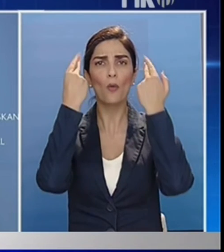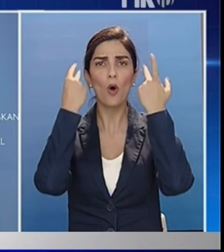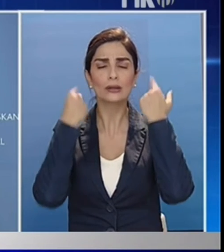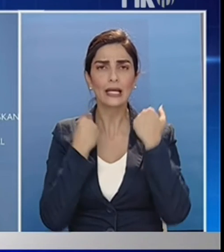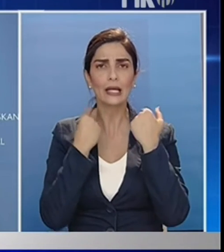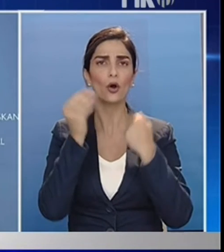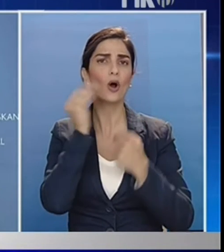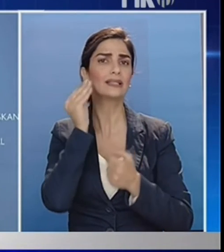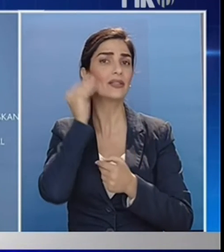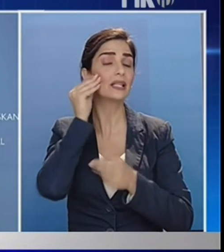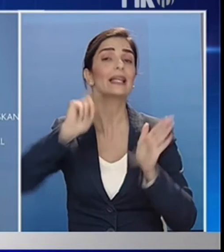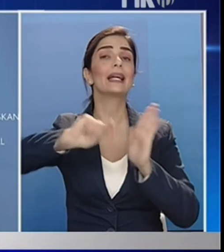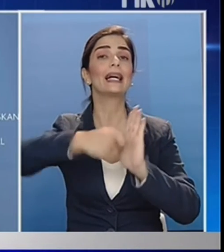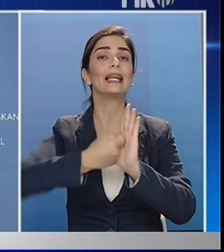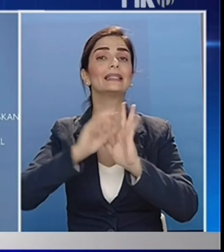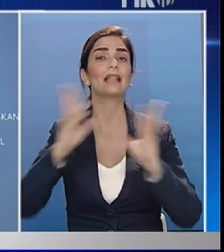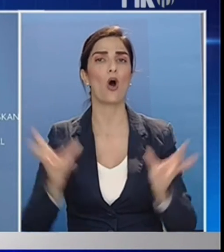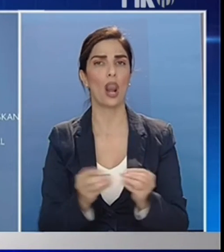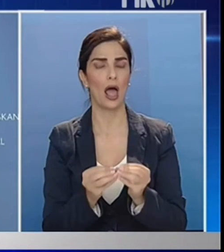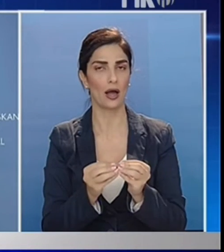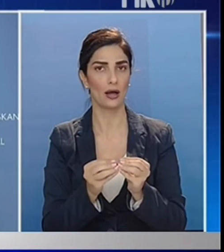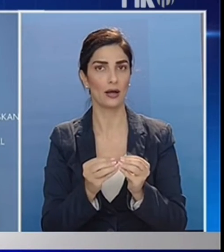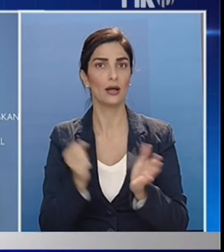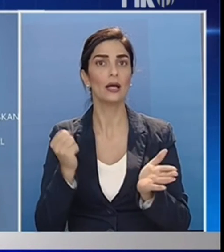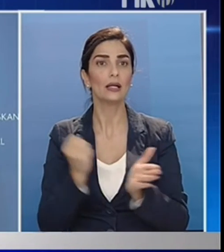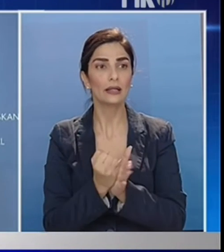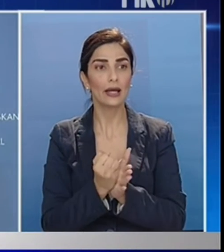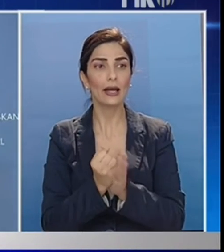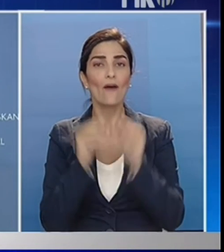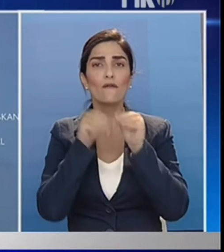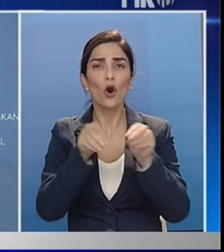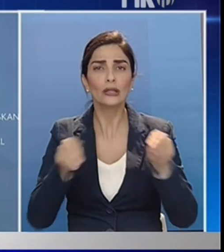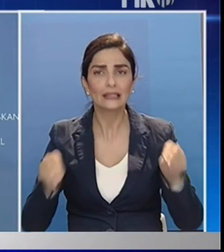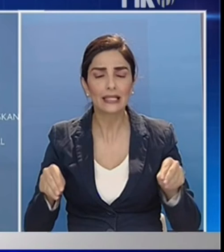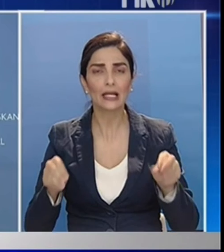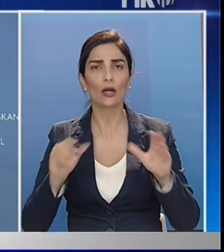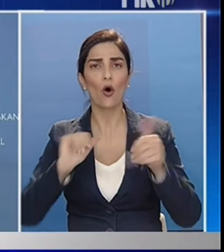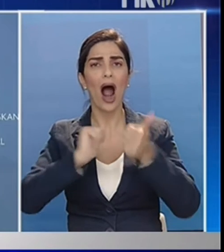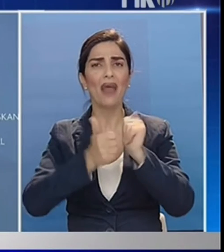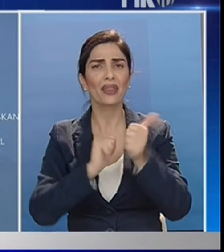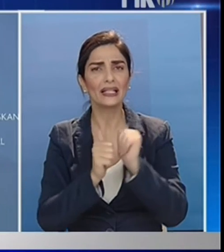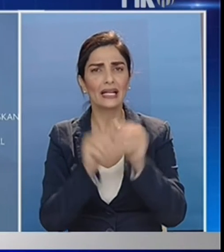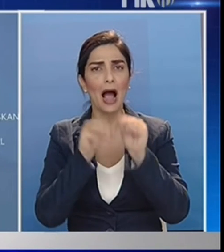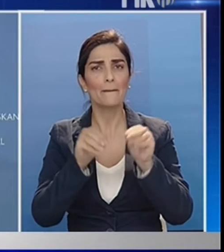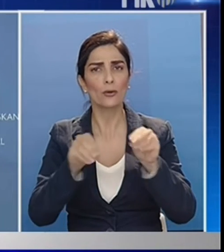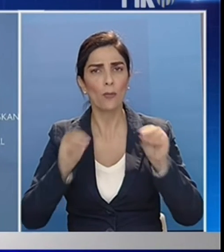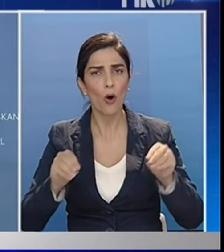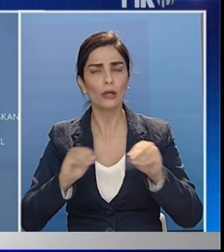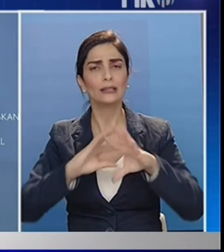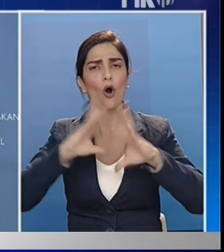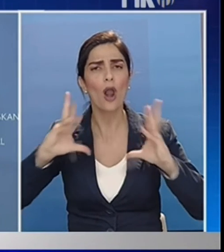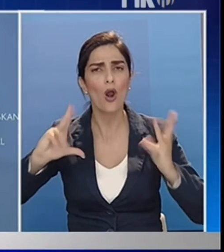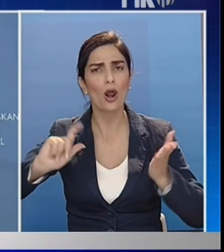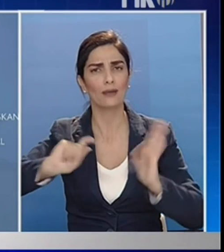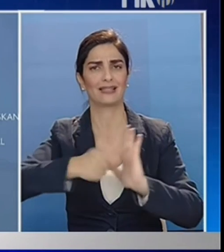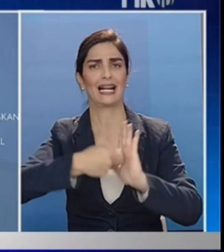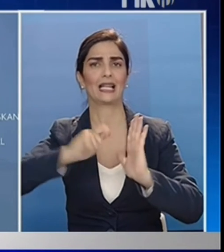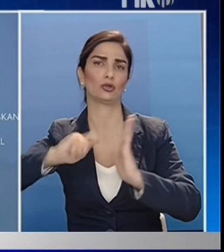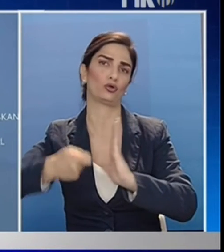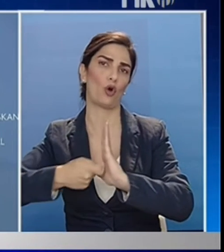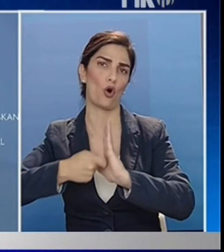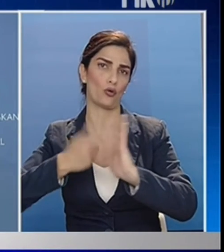αισθητών αισθητικής και απαγόρευνται όλα τα ομαδικά φροντιστήρια καθώς και αθλητικές και κοινωνικές δραστηριότητες για παιδιά κάτω